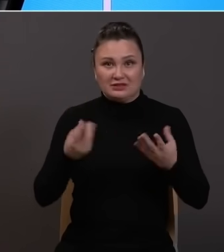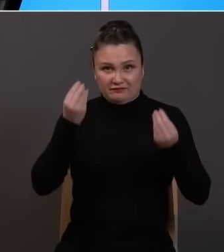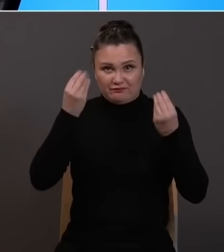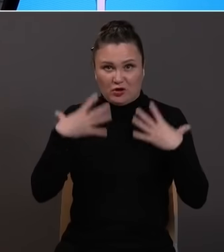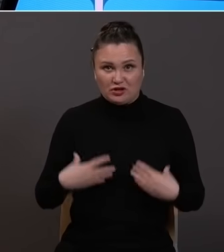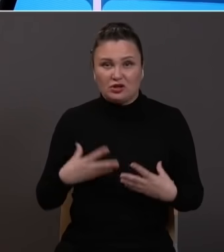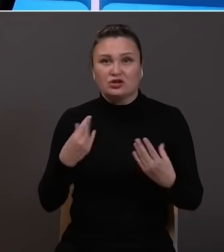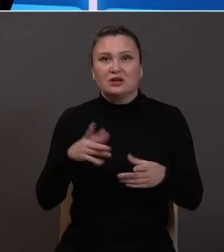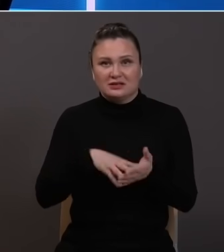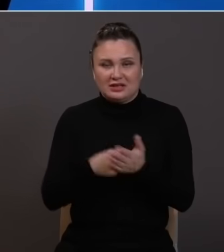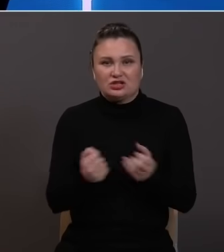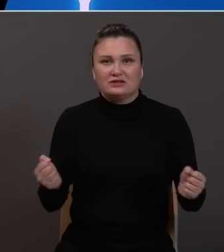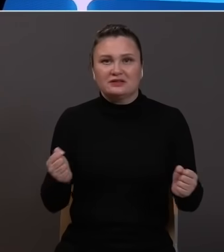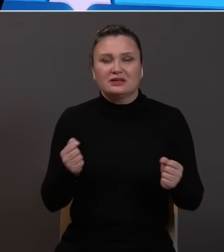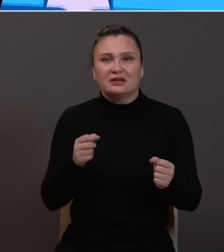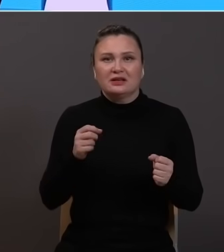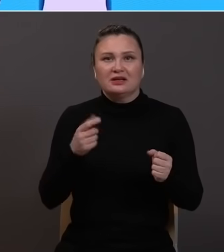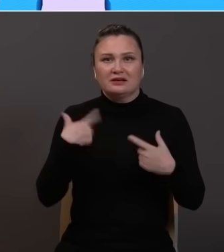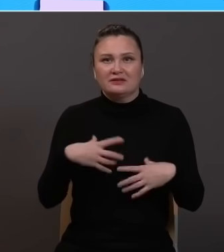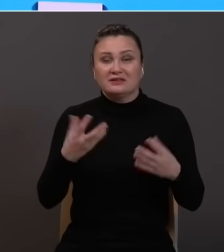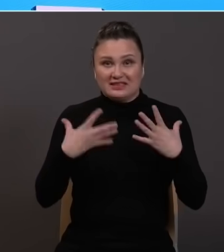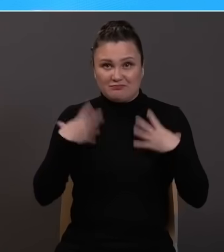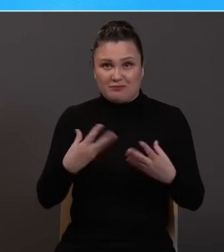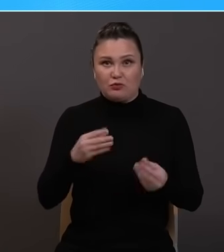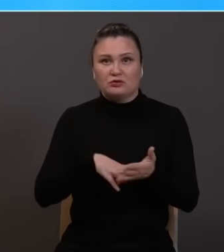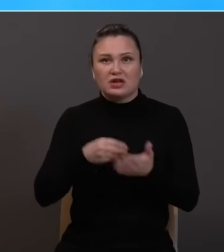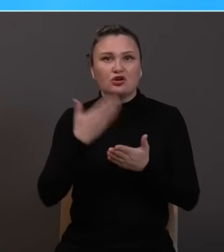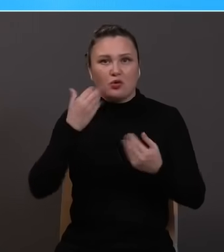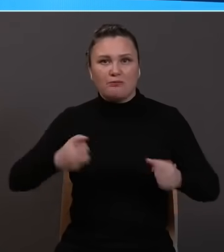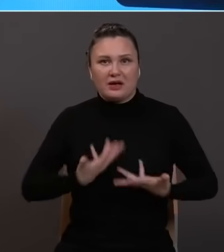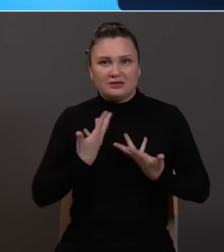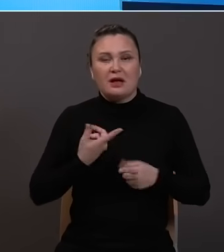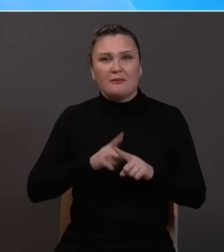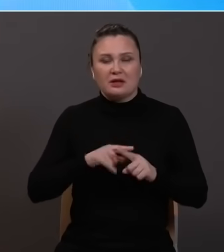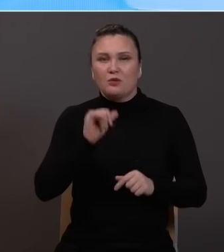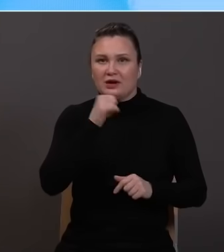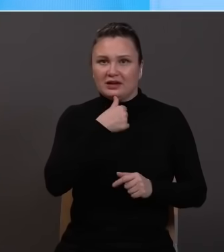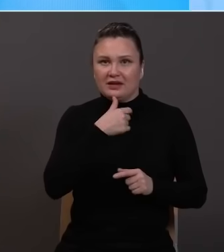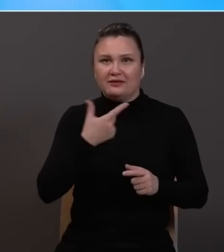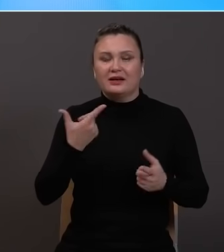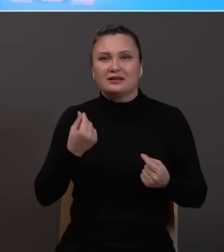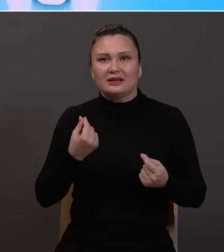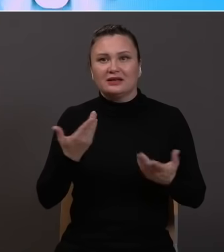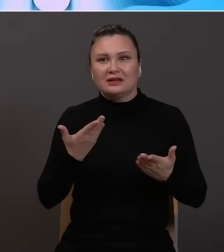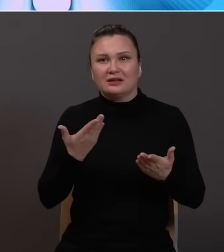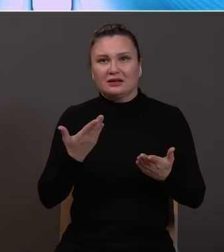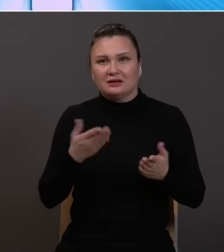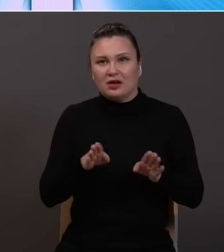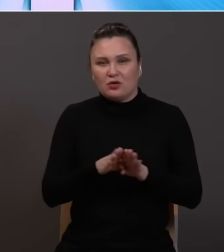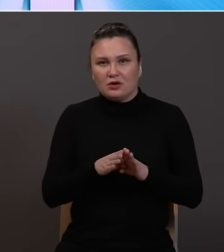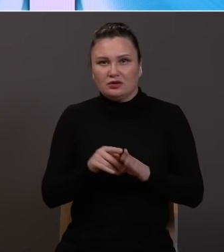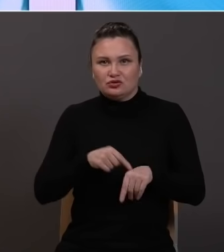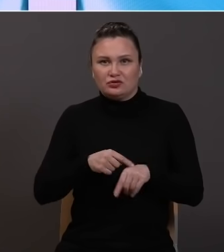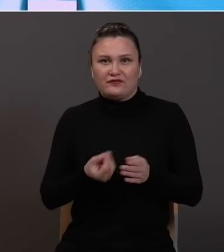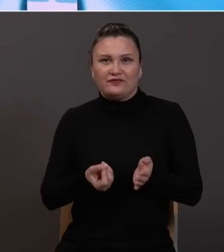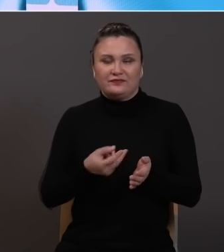спотеешь и намокнешь, ты замерзнешь. Поэтому это ленивые приседания, такие больше, где у тебя, так скажем, вот как-то изометрическое напряжение, то